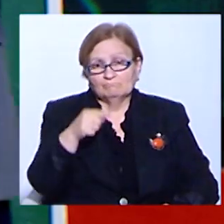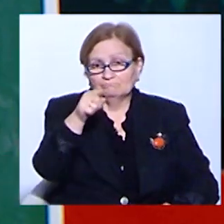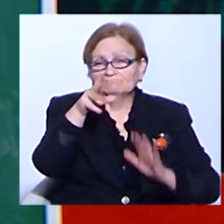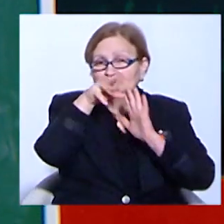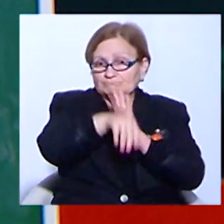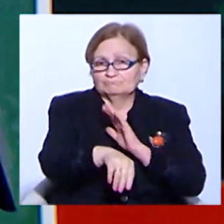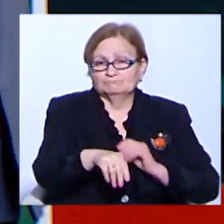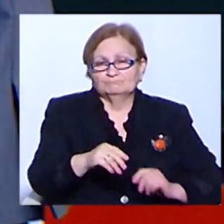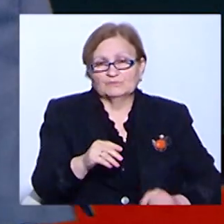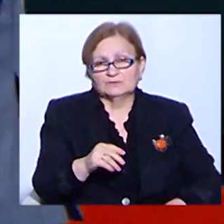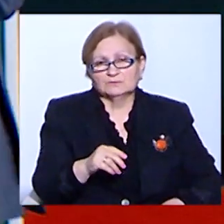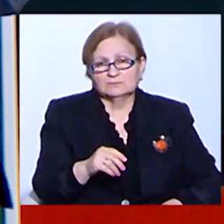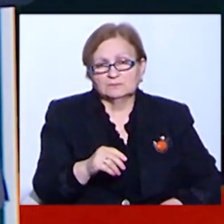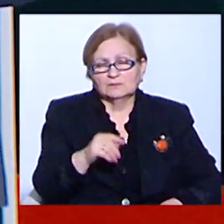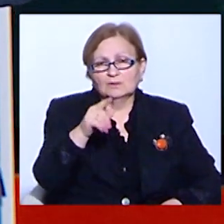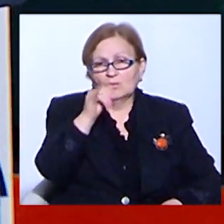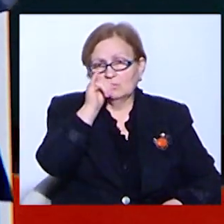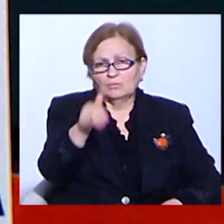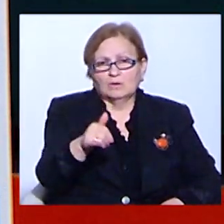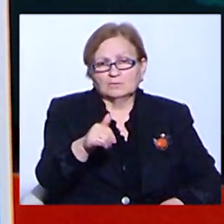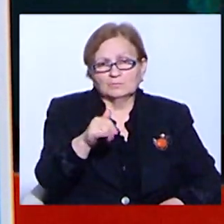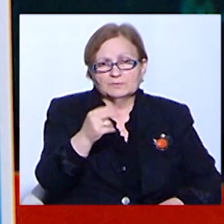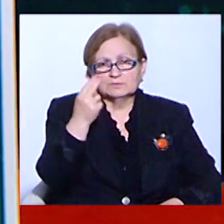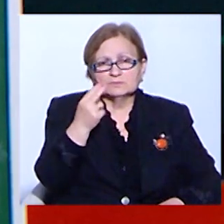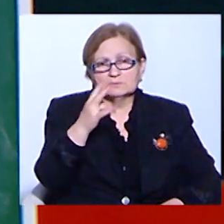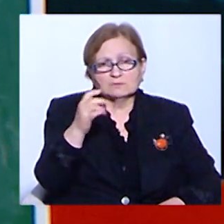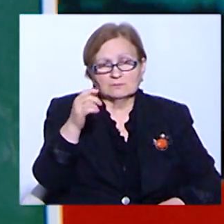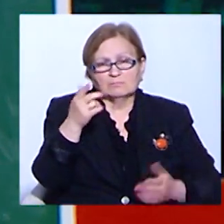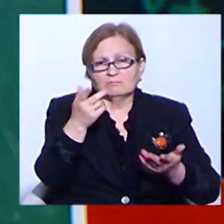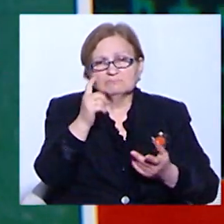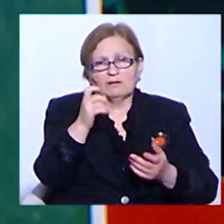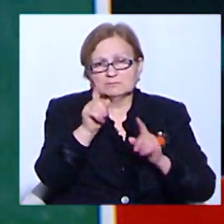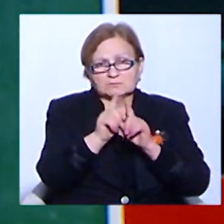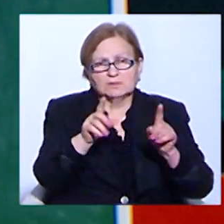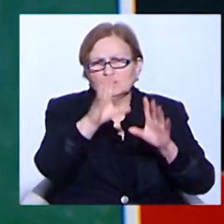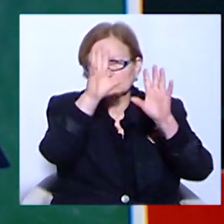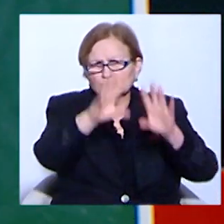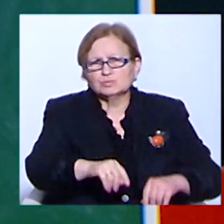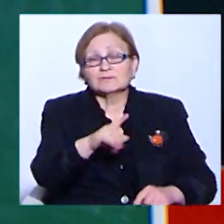შედის უარყოფითი ხარისხით ცნება. უნდა გვახსოვდეს, რომ ყველა ეს წესი